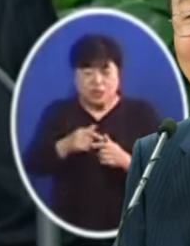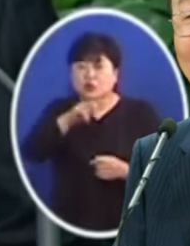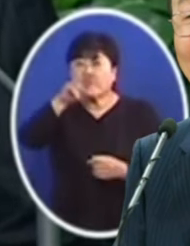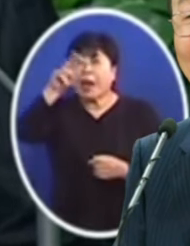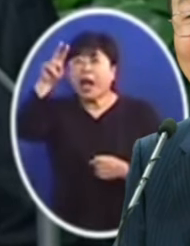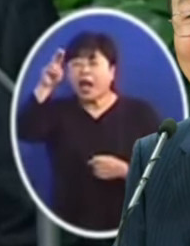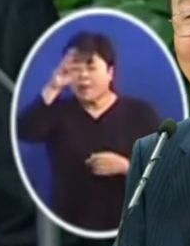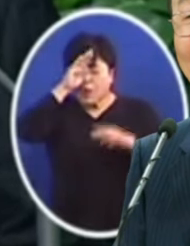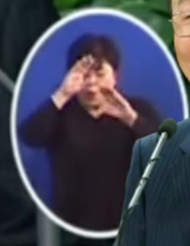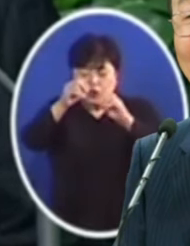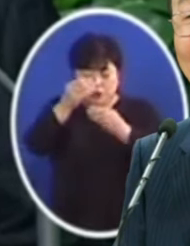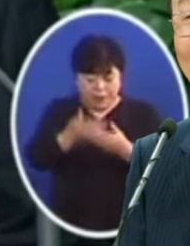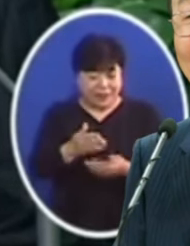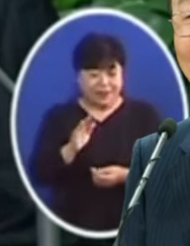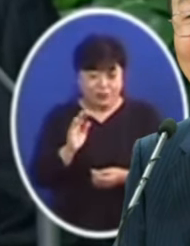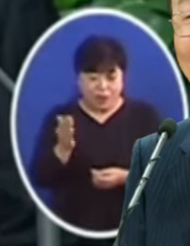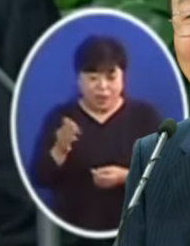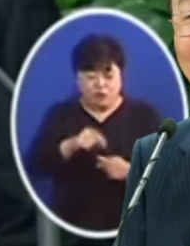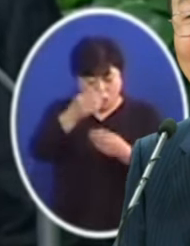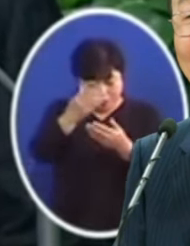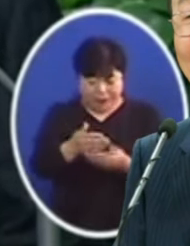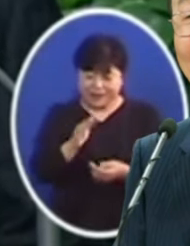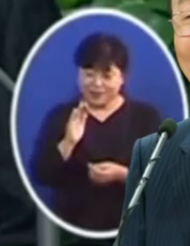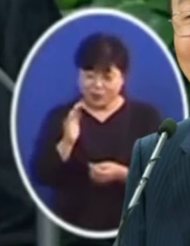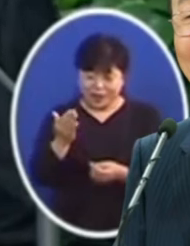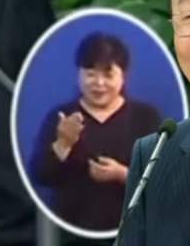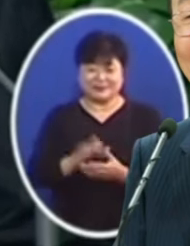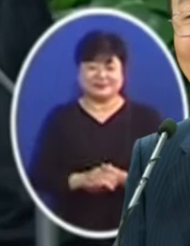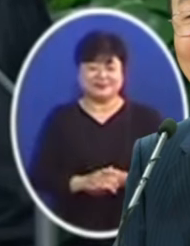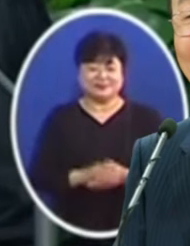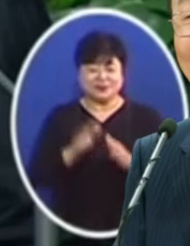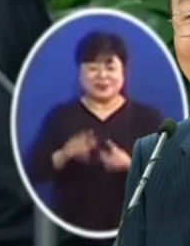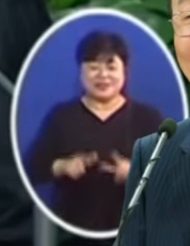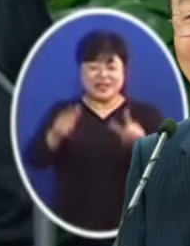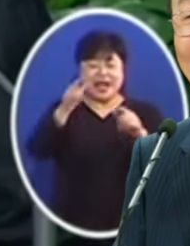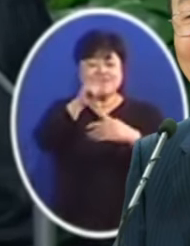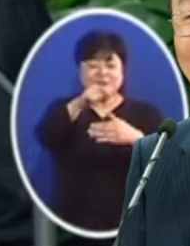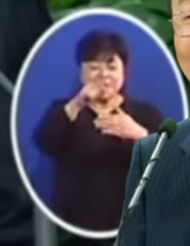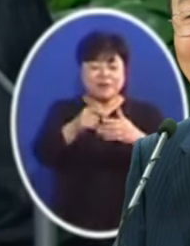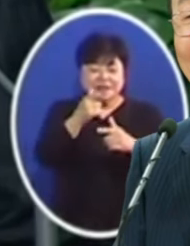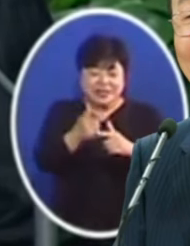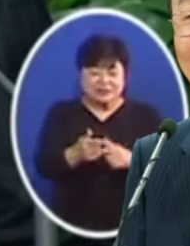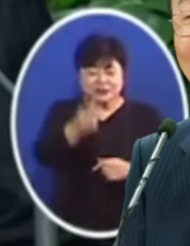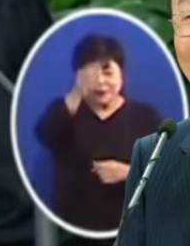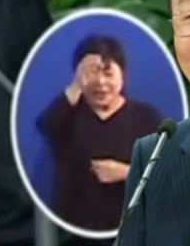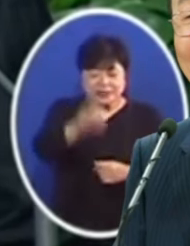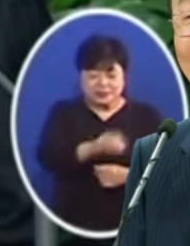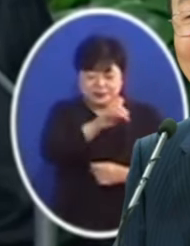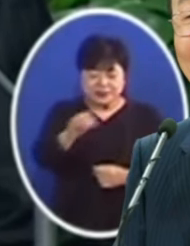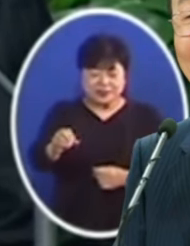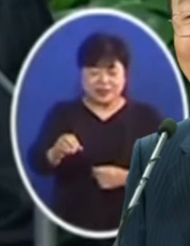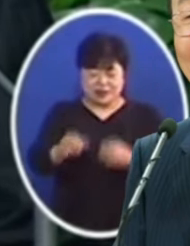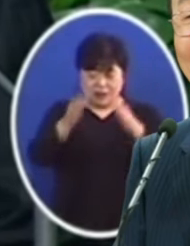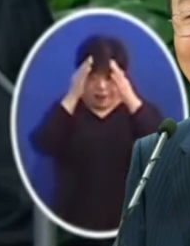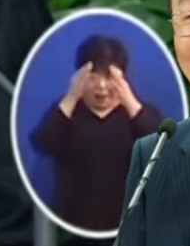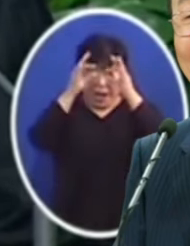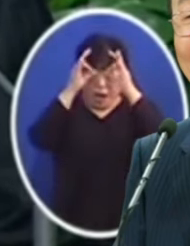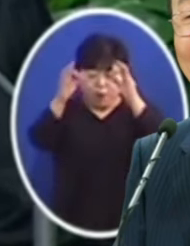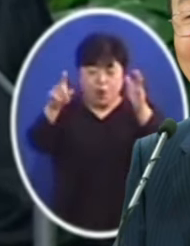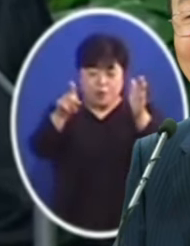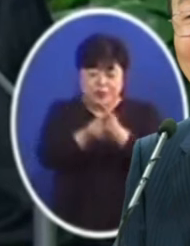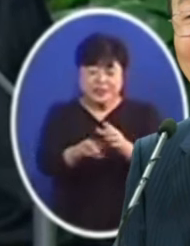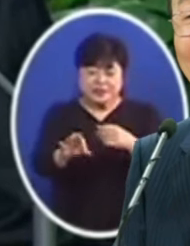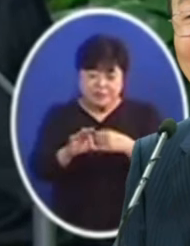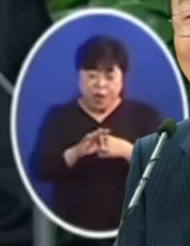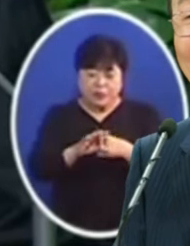보면 고침을 받게 하겠다. 구원을 받게 하겠다. 오늘날 우리 마음으로 예수 그리스도의 십자가를 바라보고 믿기만 하면 용서와